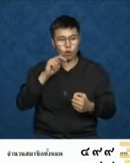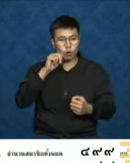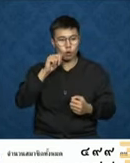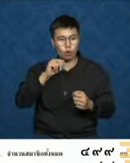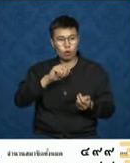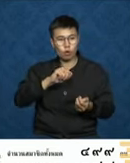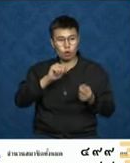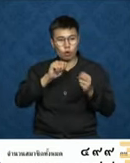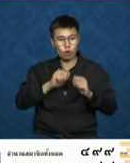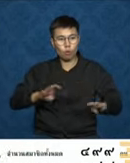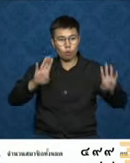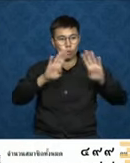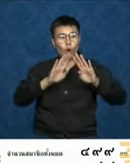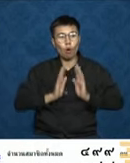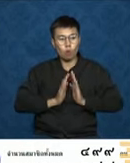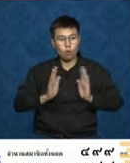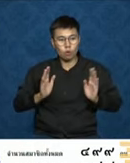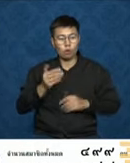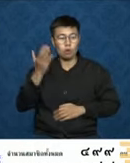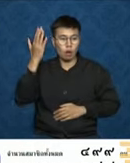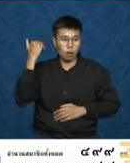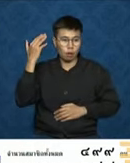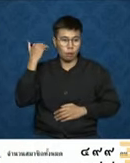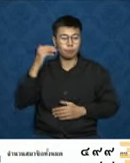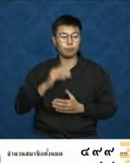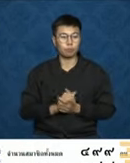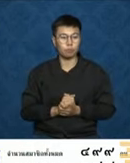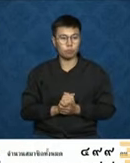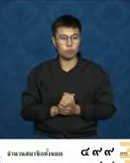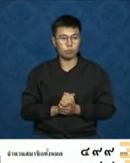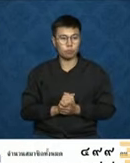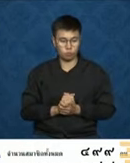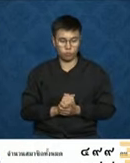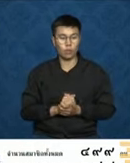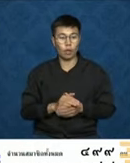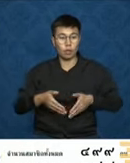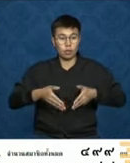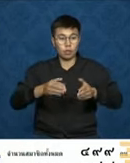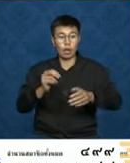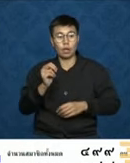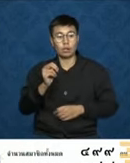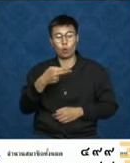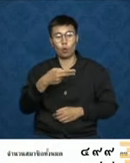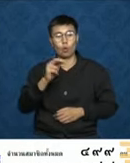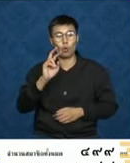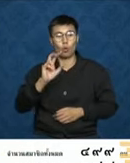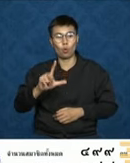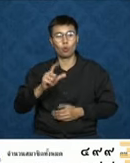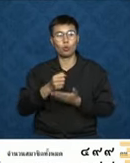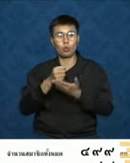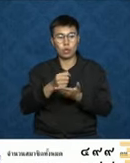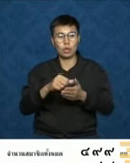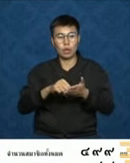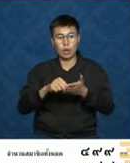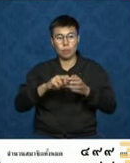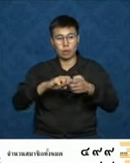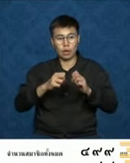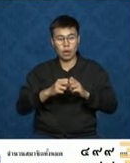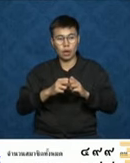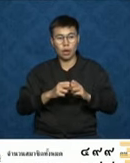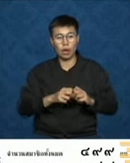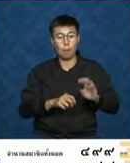ทั้งนี้นะทั้งนั้นครับก็ขอขอบคุณนะครับก็ครั้งที่ผ่านมาทางทางแขวงทางหลวงนครปฐมก็ได้แก้ไขปัญหาในโซนที่เป็นอ่าตำบลบาง